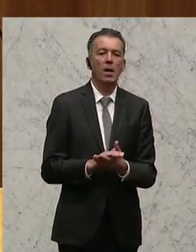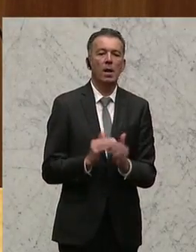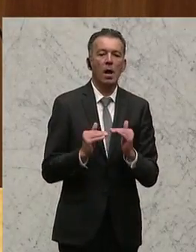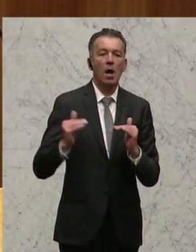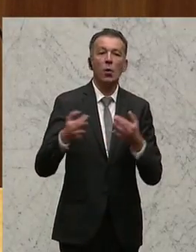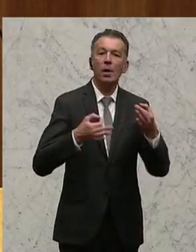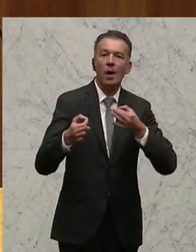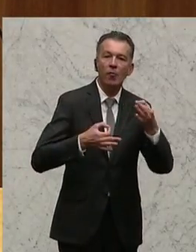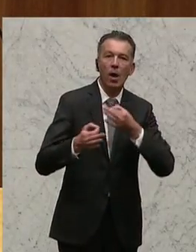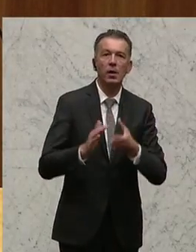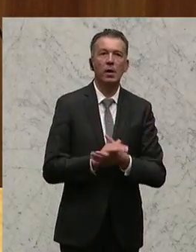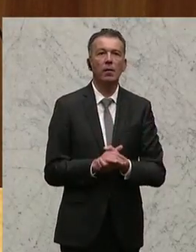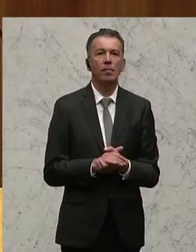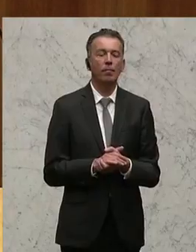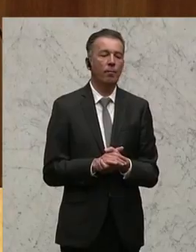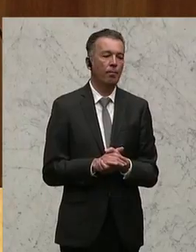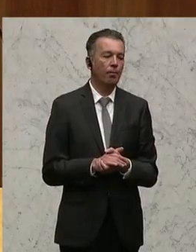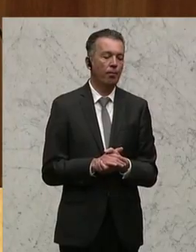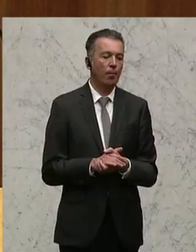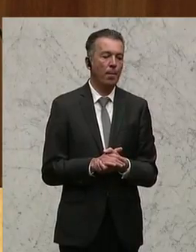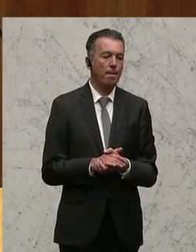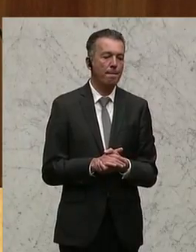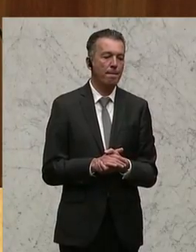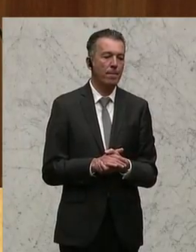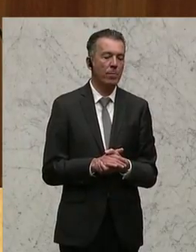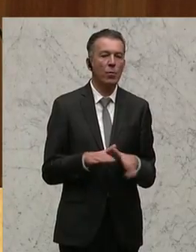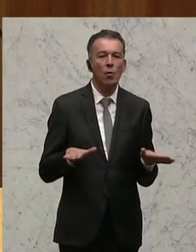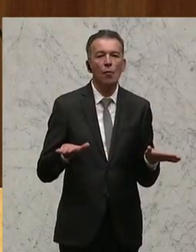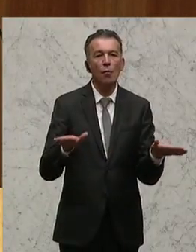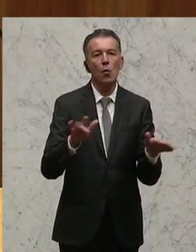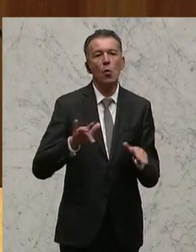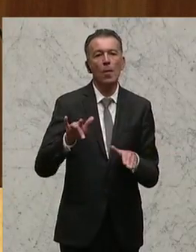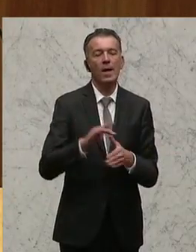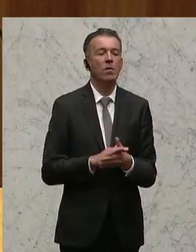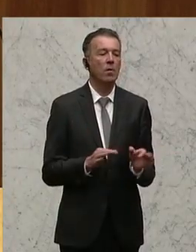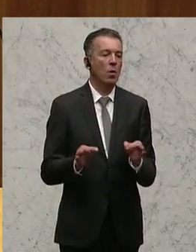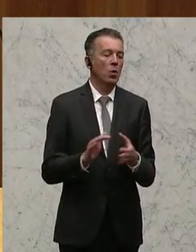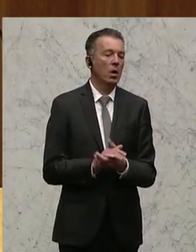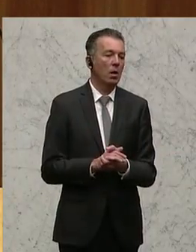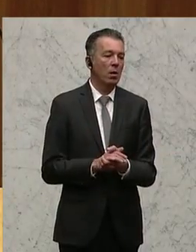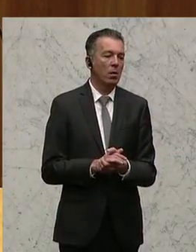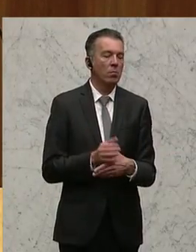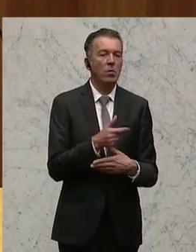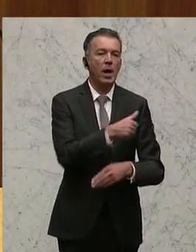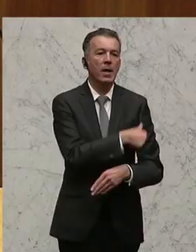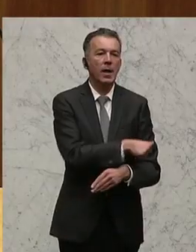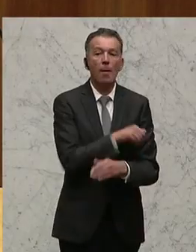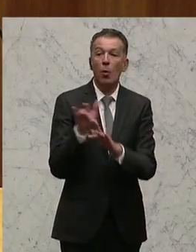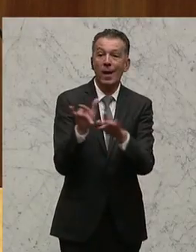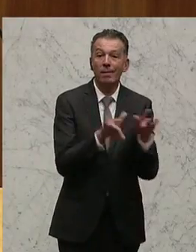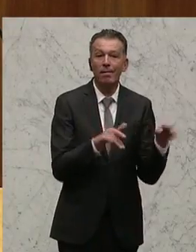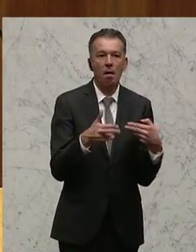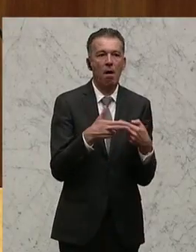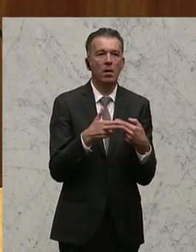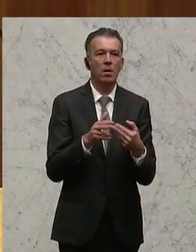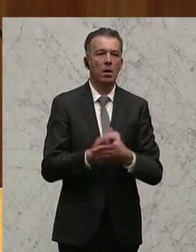erhöhte Nachfrage bei den Flughäfen oder wenn mehrere Ambulanzen vorhanden